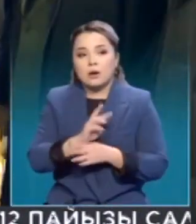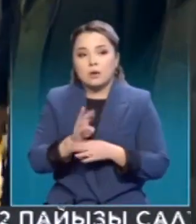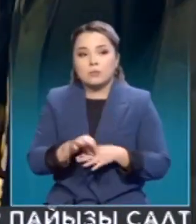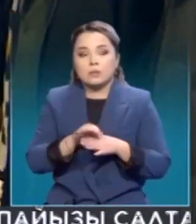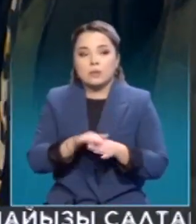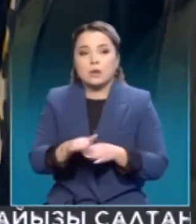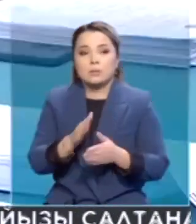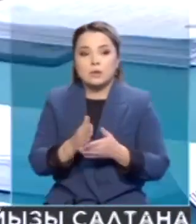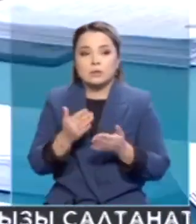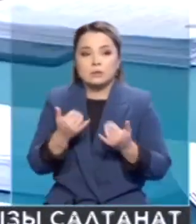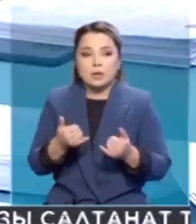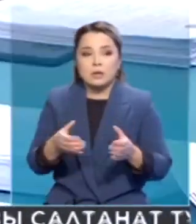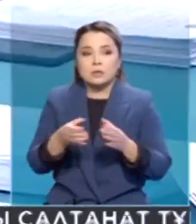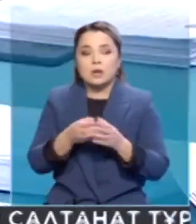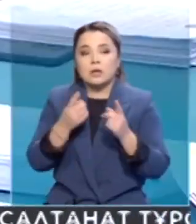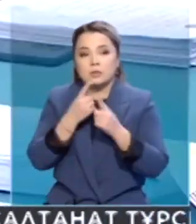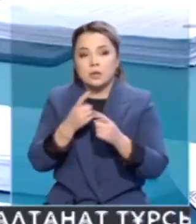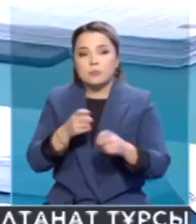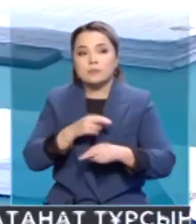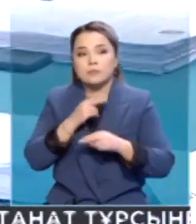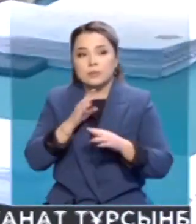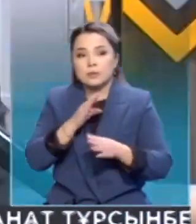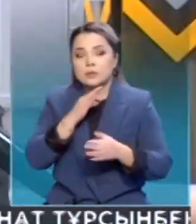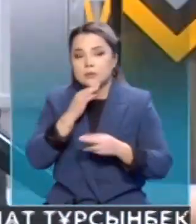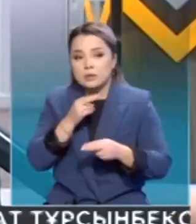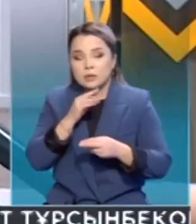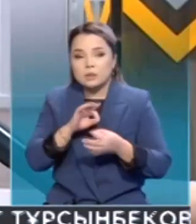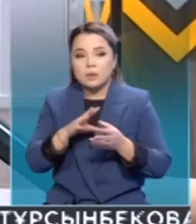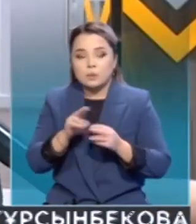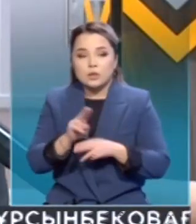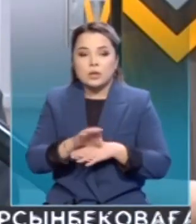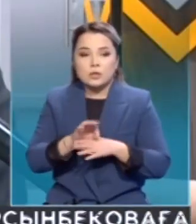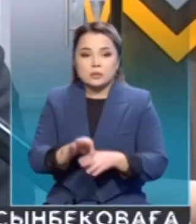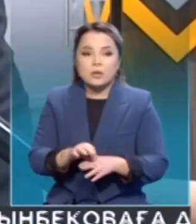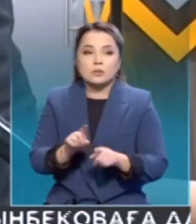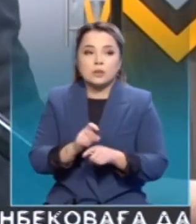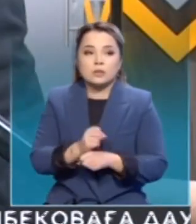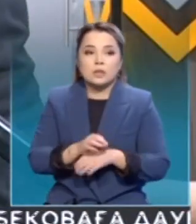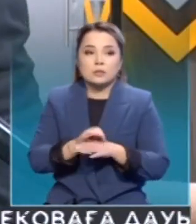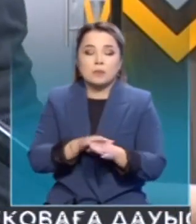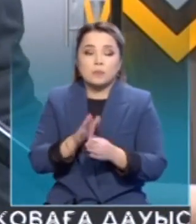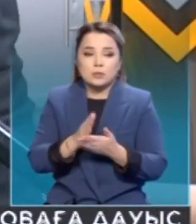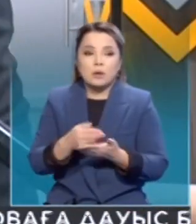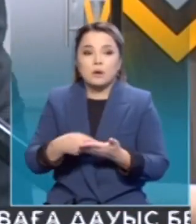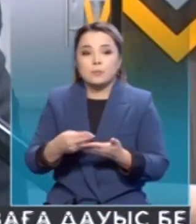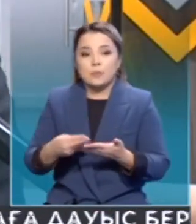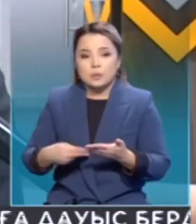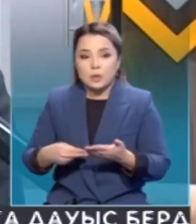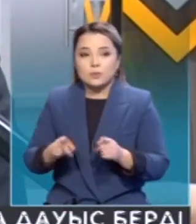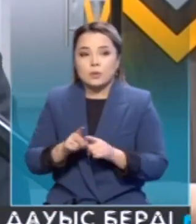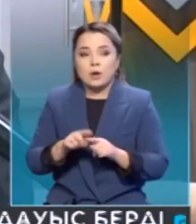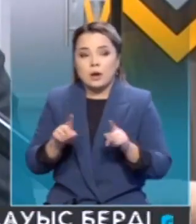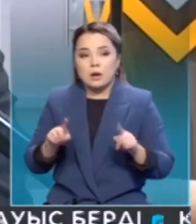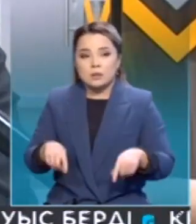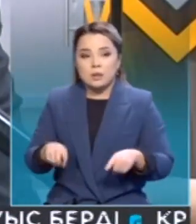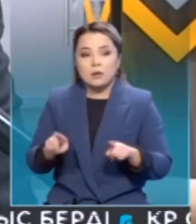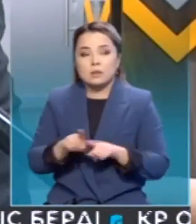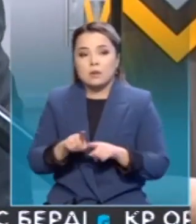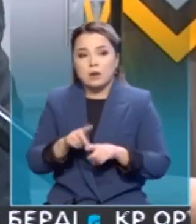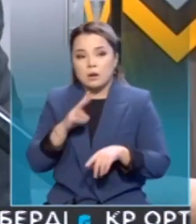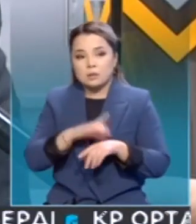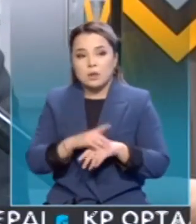етілген. Байқаушылар ескерту жасаған соң кемшіліктер түзетілген. Бюллетенге алдын ала қол қойған фактілері анықталған болатын. Біздер